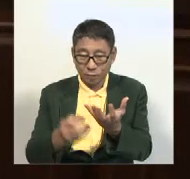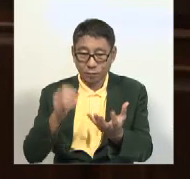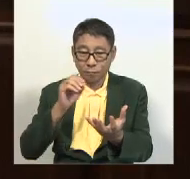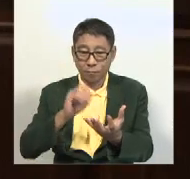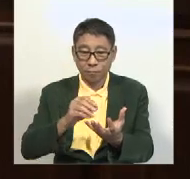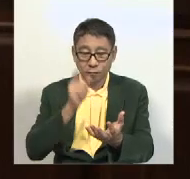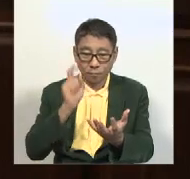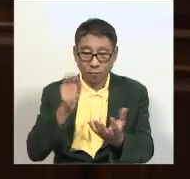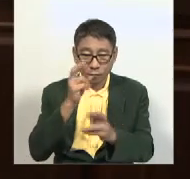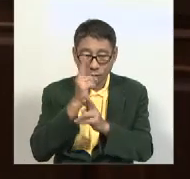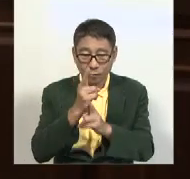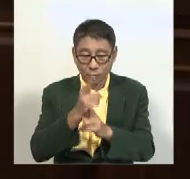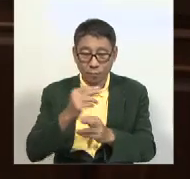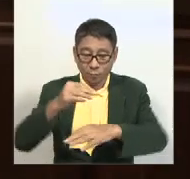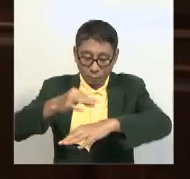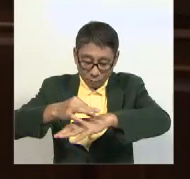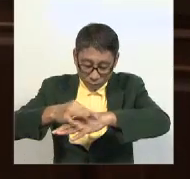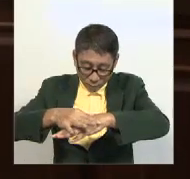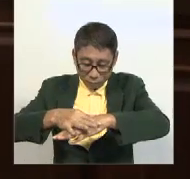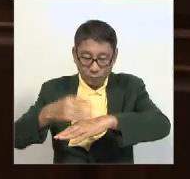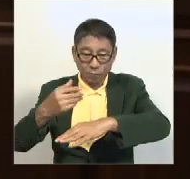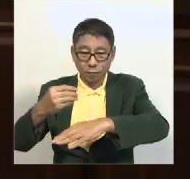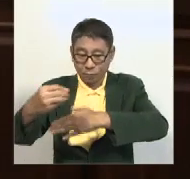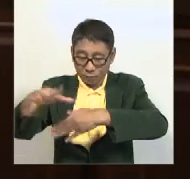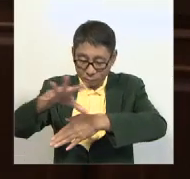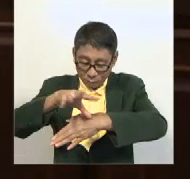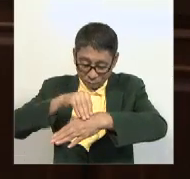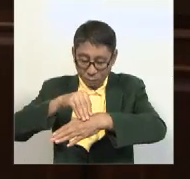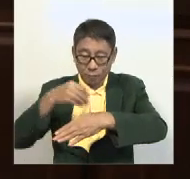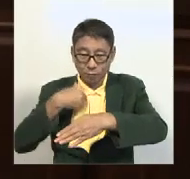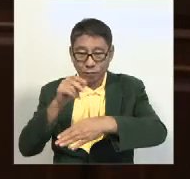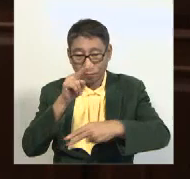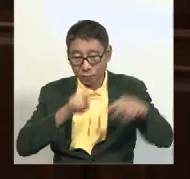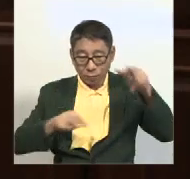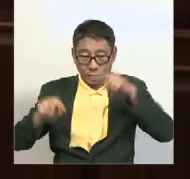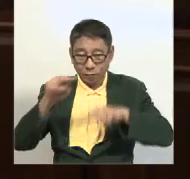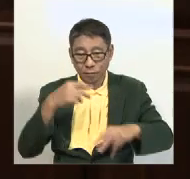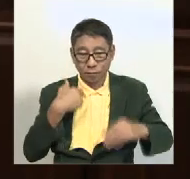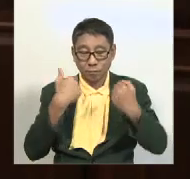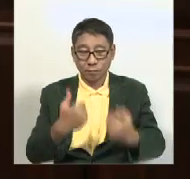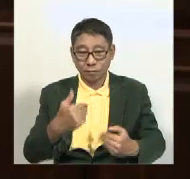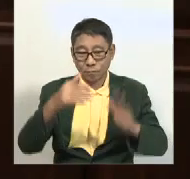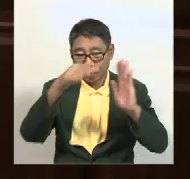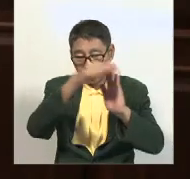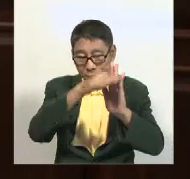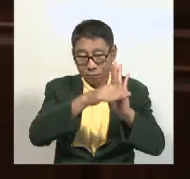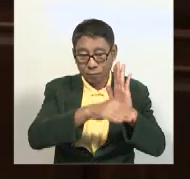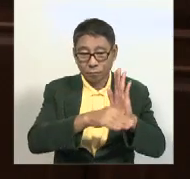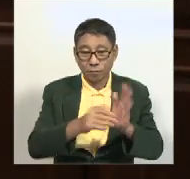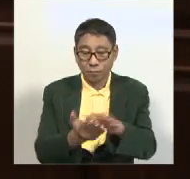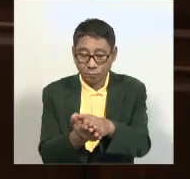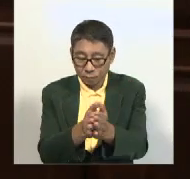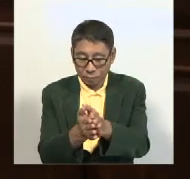ราก็ต้องระมัดระวังว่าเรามีบาดแผลอะไรไหมนะครับเราสามารถที่จะดูแลเขาเรียกว่าตัวขั้นตอนในเรื่องของการปรุ